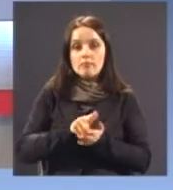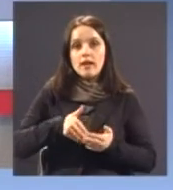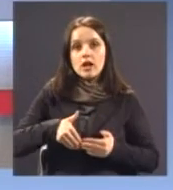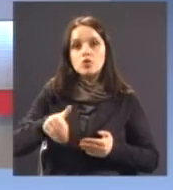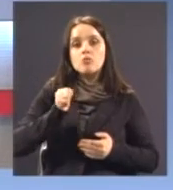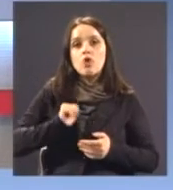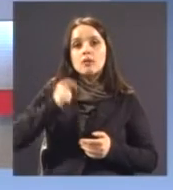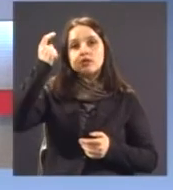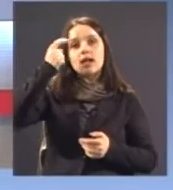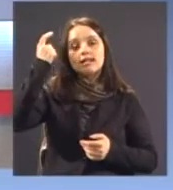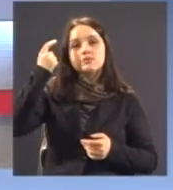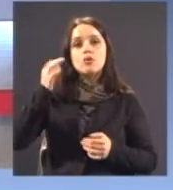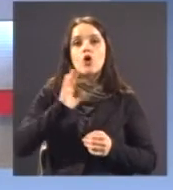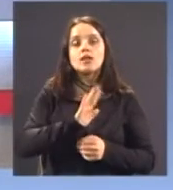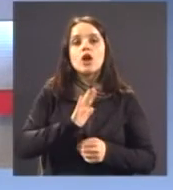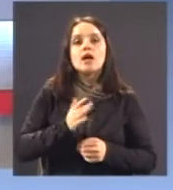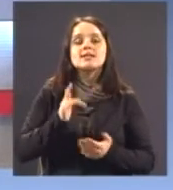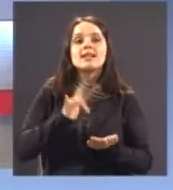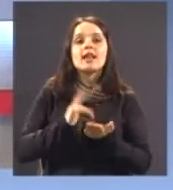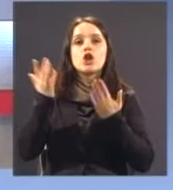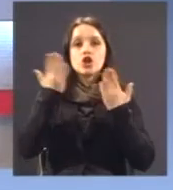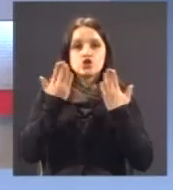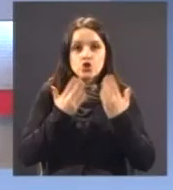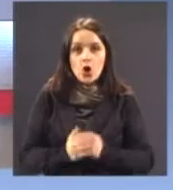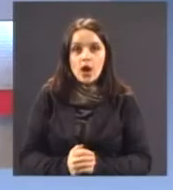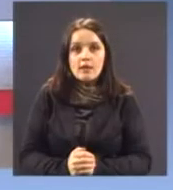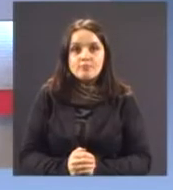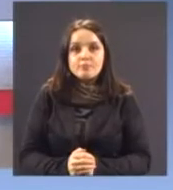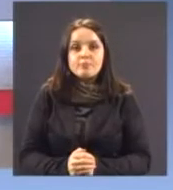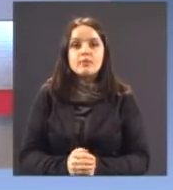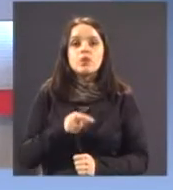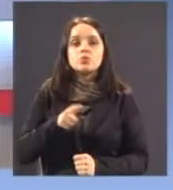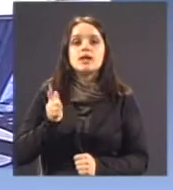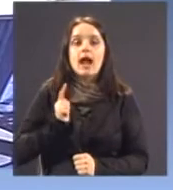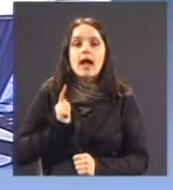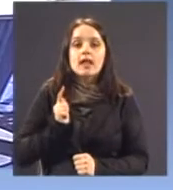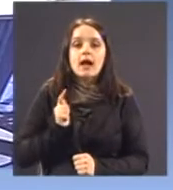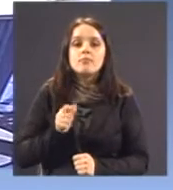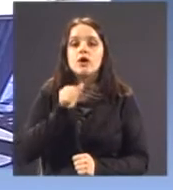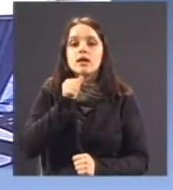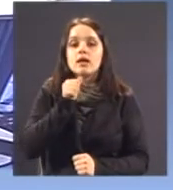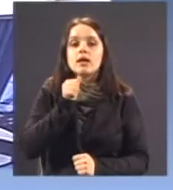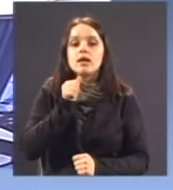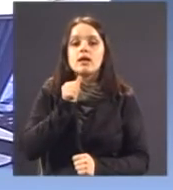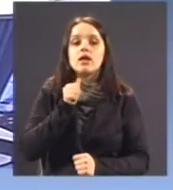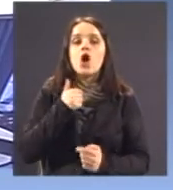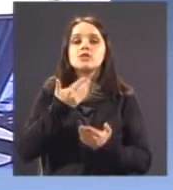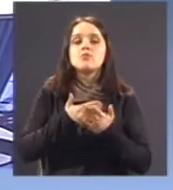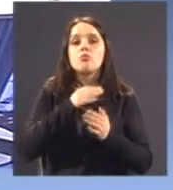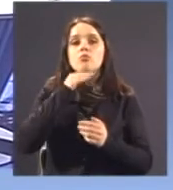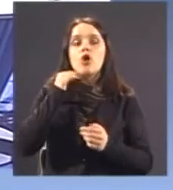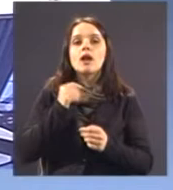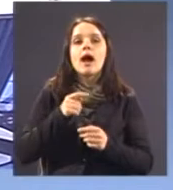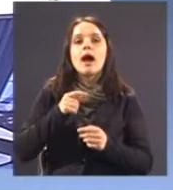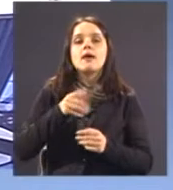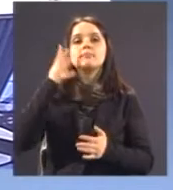razmišljamo o njenoj srednjoj školi. Tu se nadamo i oslanjamo se jako mnogo na psihološko-pedagošku